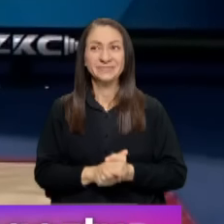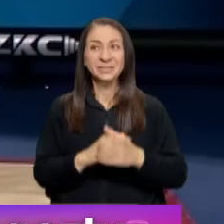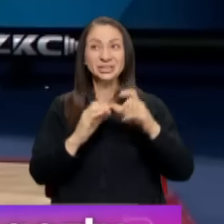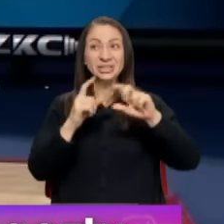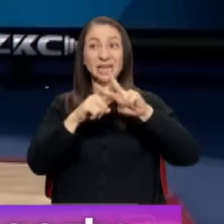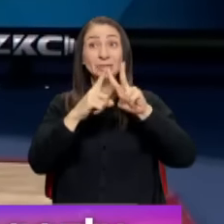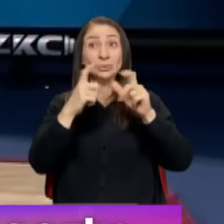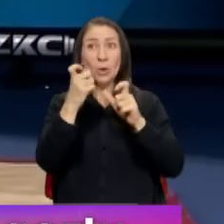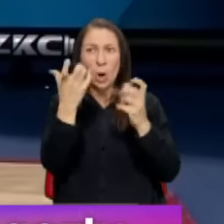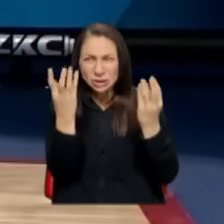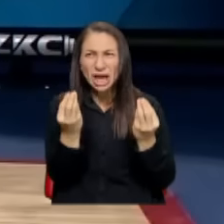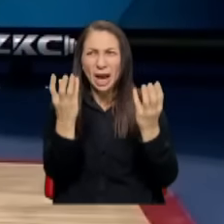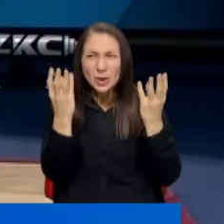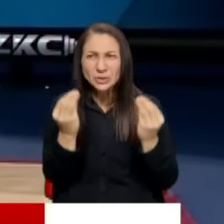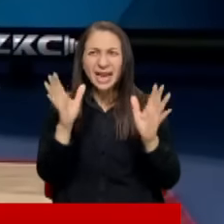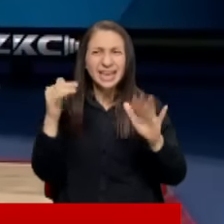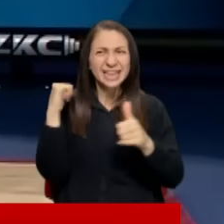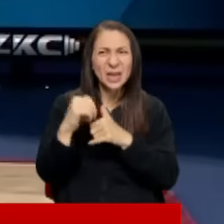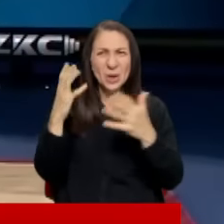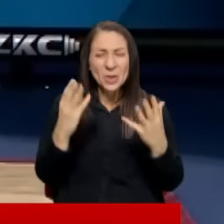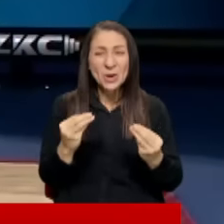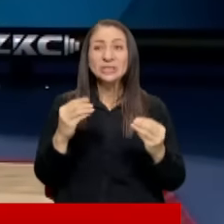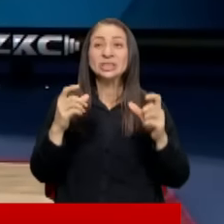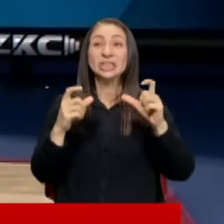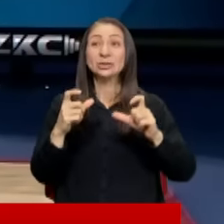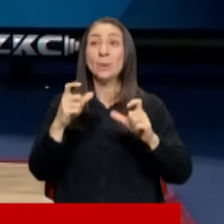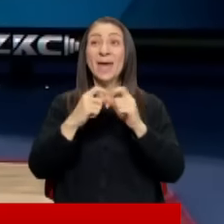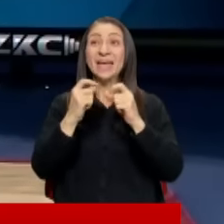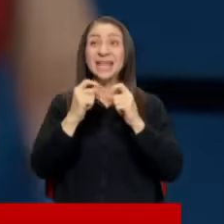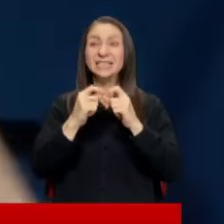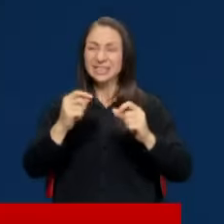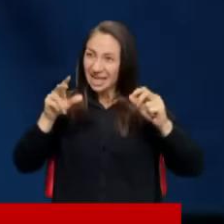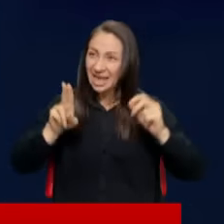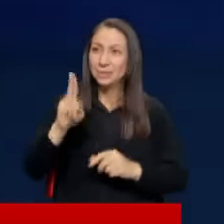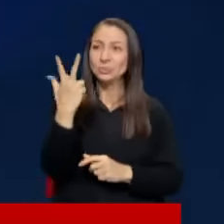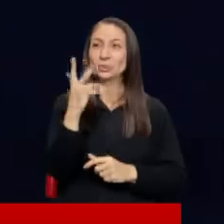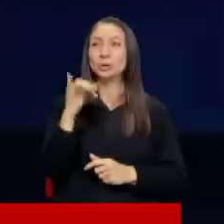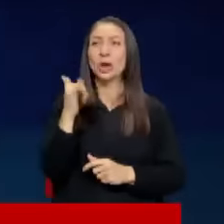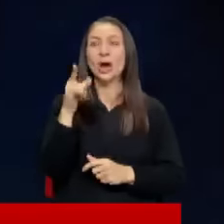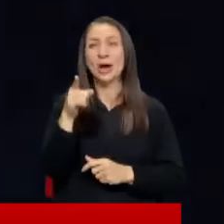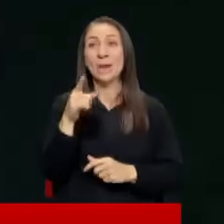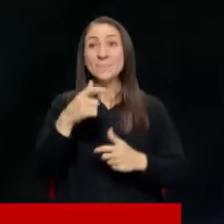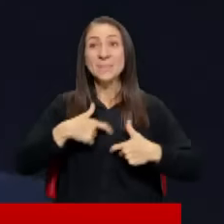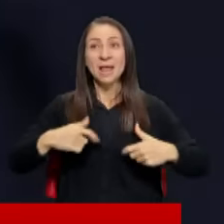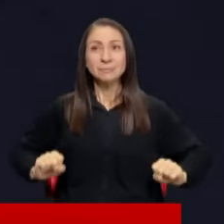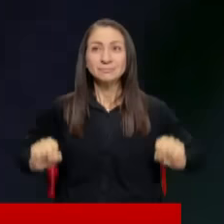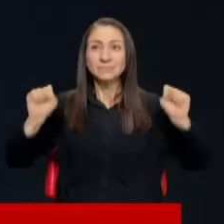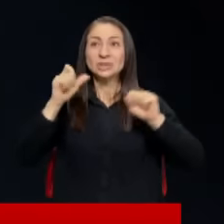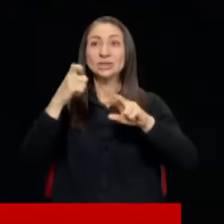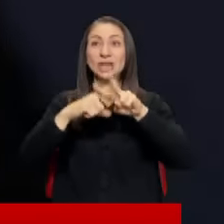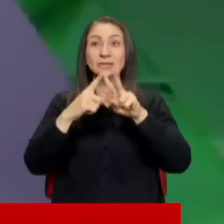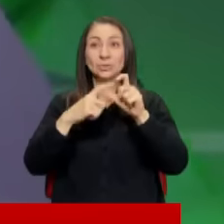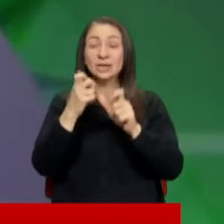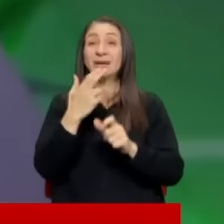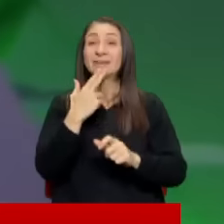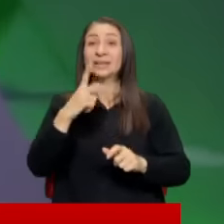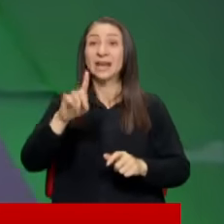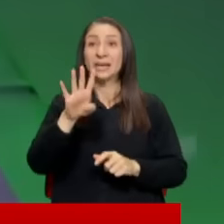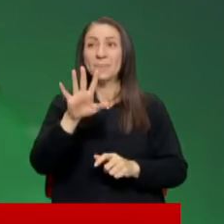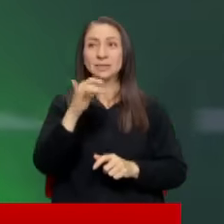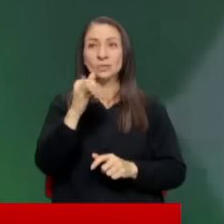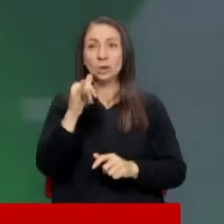Cansu olacak, olacak Cansu, yine oluyor. Cansu Bektaş 73 kilo. Milli halterci Cansu Bektaş kadınlar